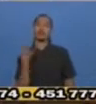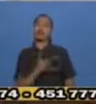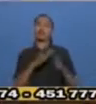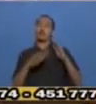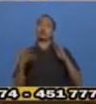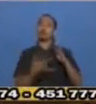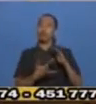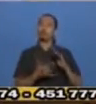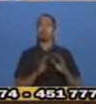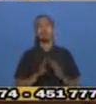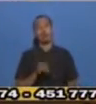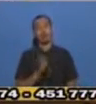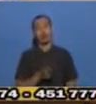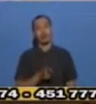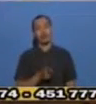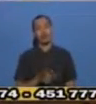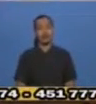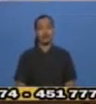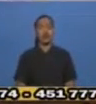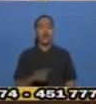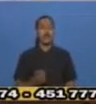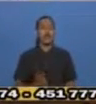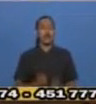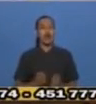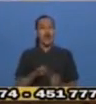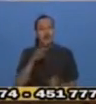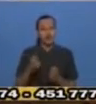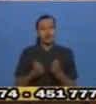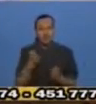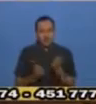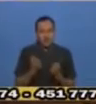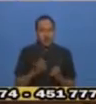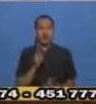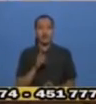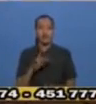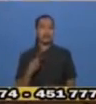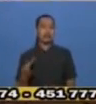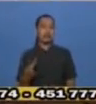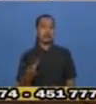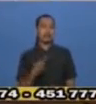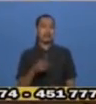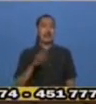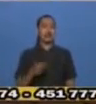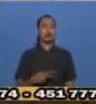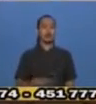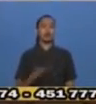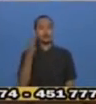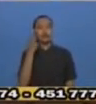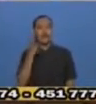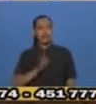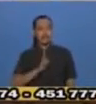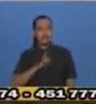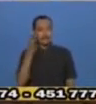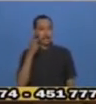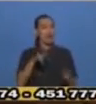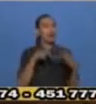ya kita sendiri juga harus menjaga diri kita sendiri, keluarga kita sendiri. Sementara ada PPKM kemarin kita nggak boleh keluar dan